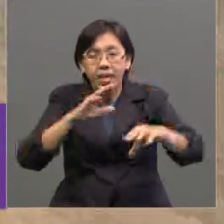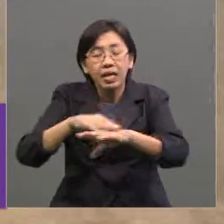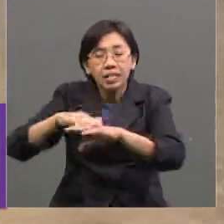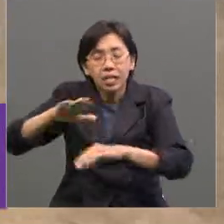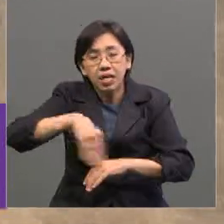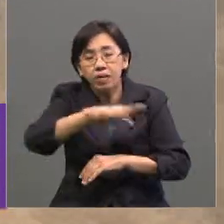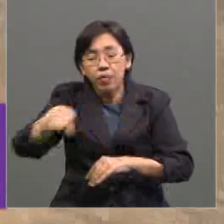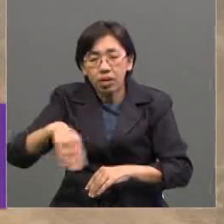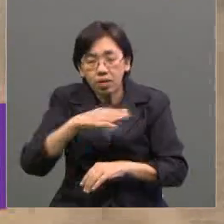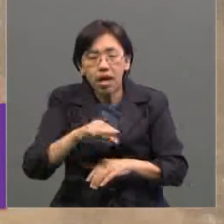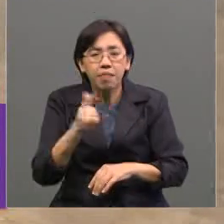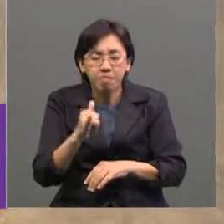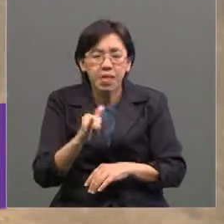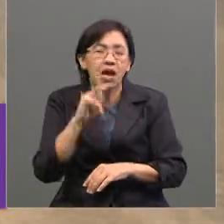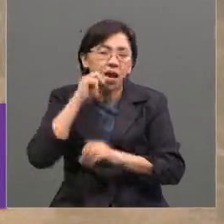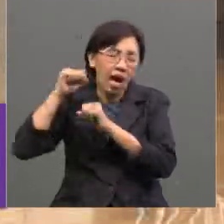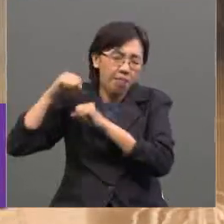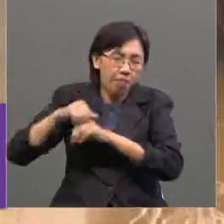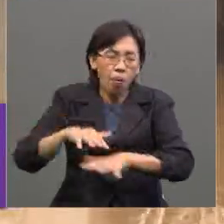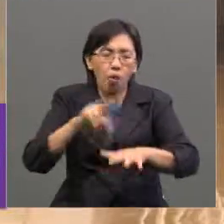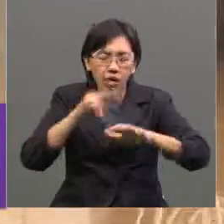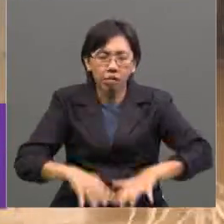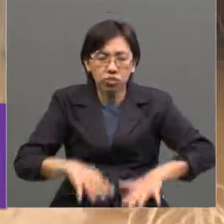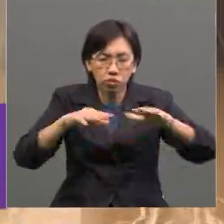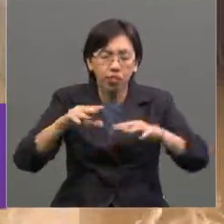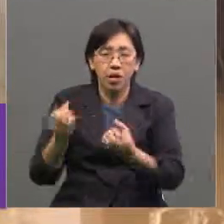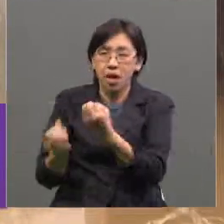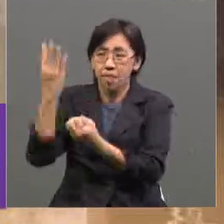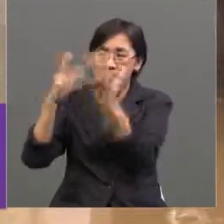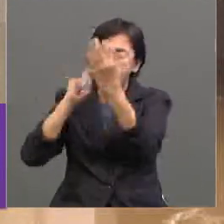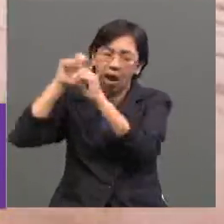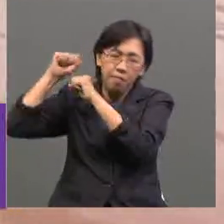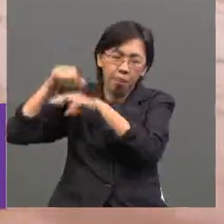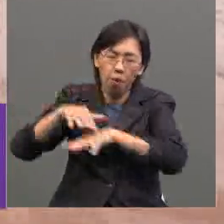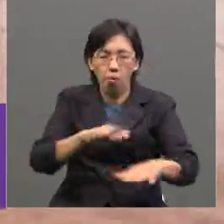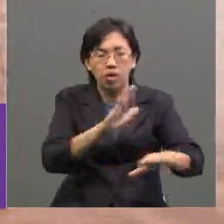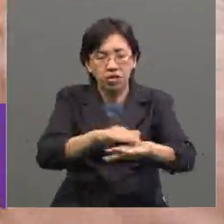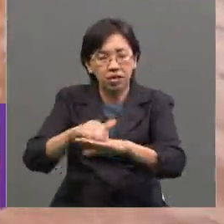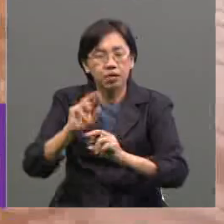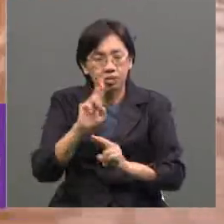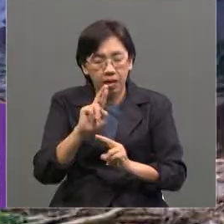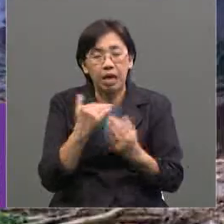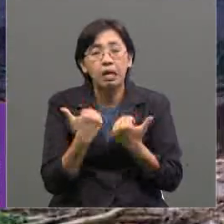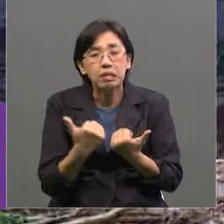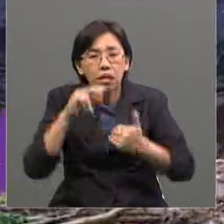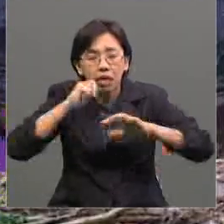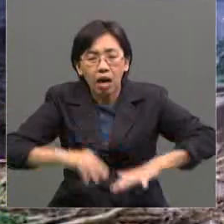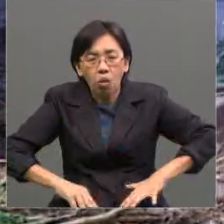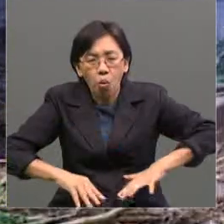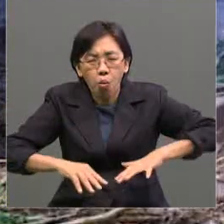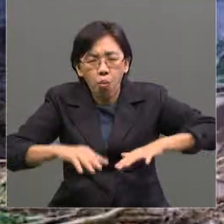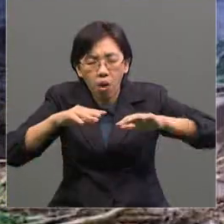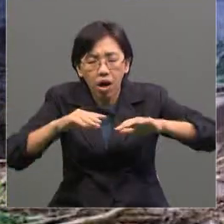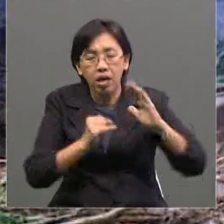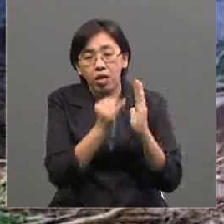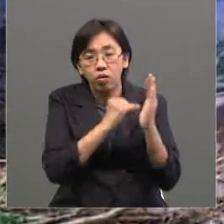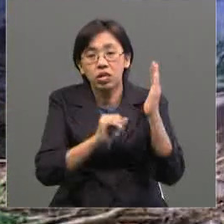ชนในพื้นที่เสี่ยงนะครับระวังอันตรายจากน้ำท่วมฉับพลันน้ำป่าไหลหลากด้วยซึ่งปัจจุบันนี้ยังมีสถานการอุทกภัยหรือว่าน้ำท่วม